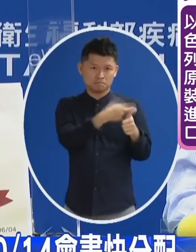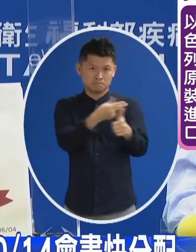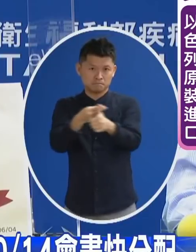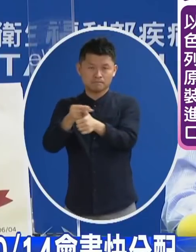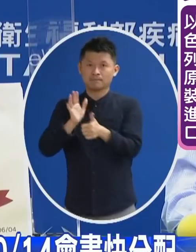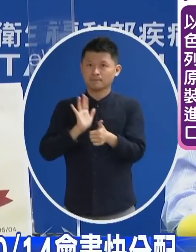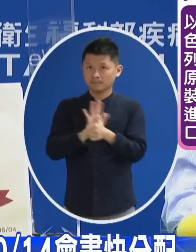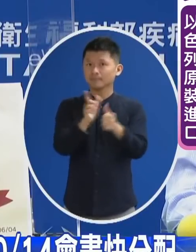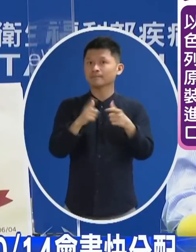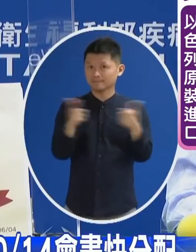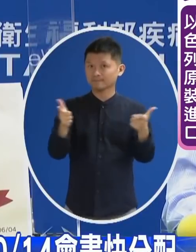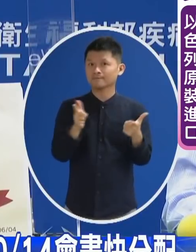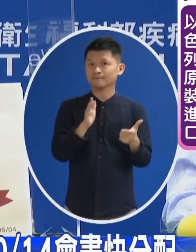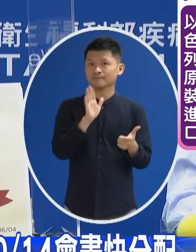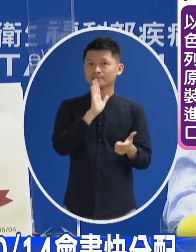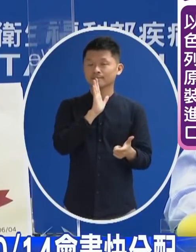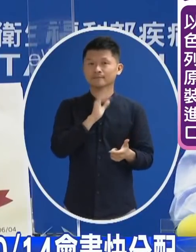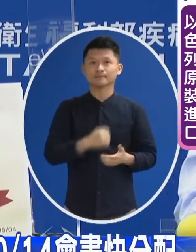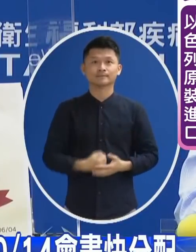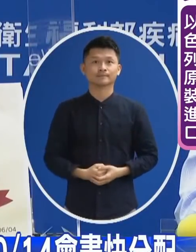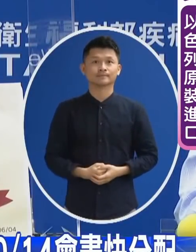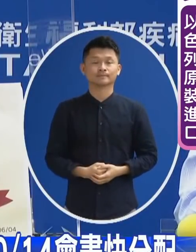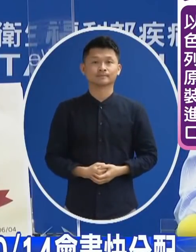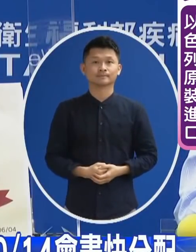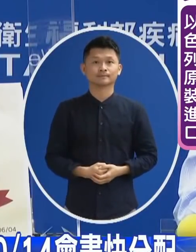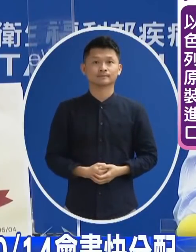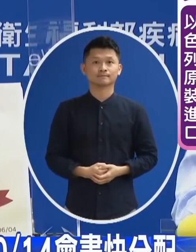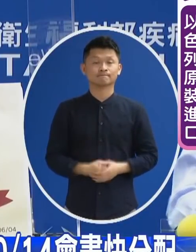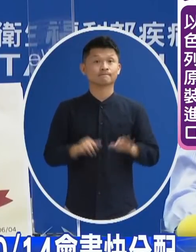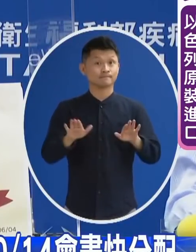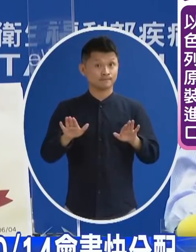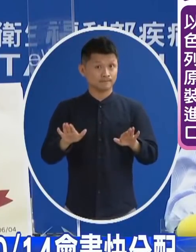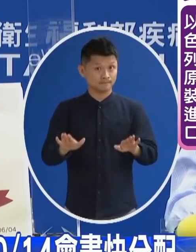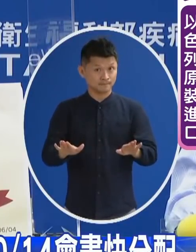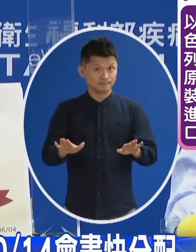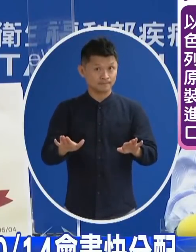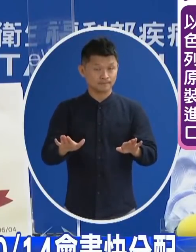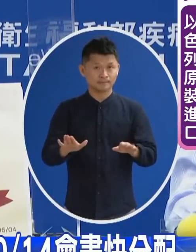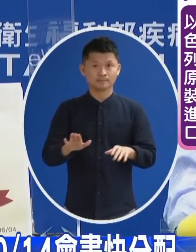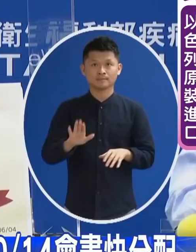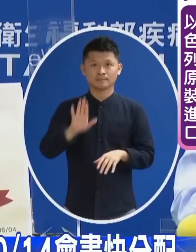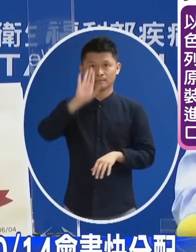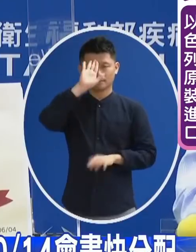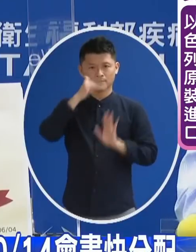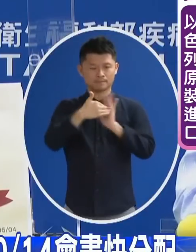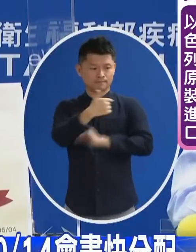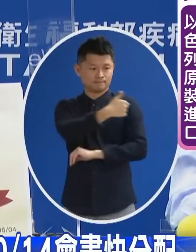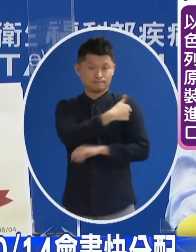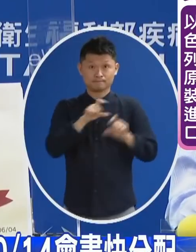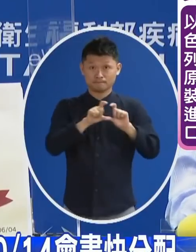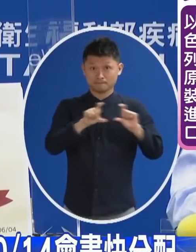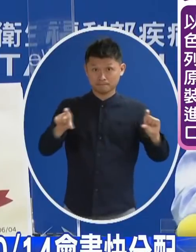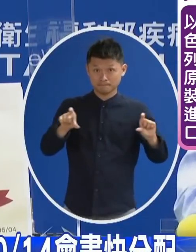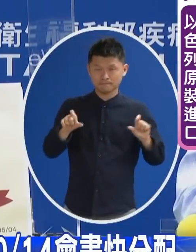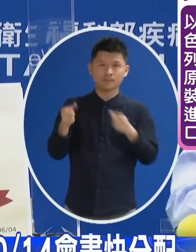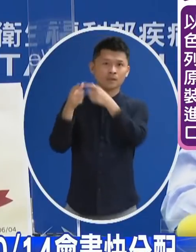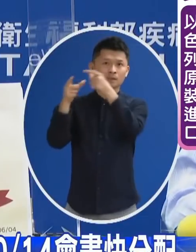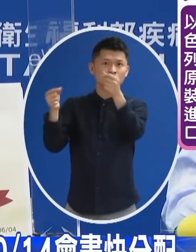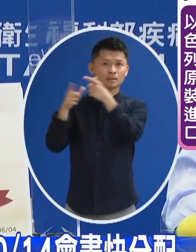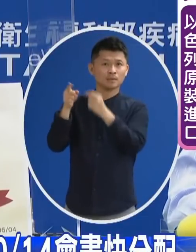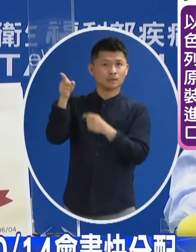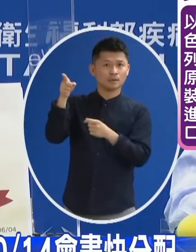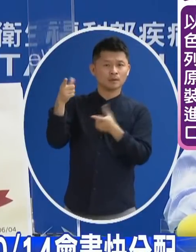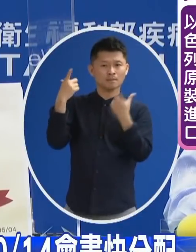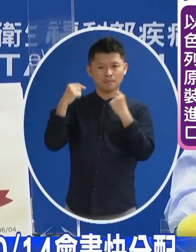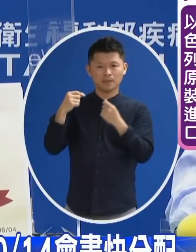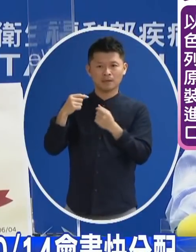哈，很有帮助。那真的这一次哈，我们再看这次疫苗。在日本，他们本来是要提供比